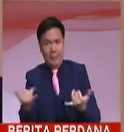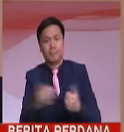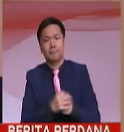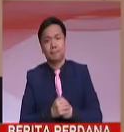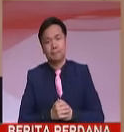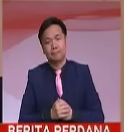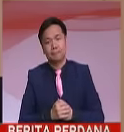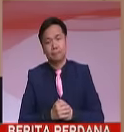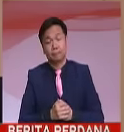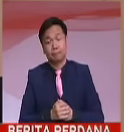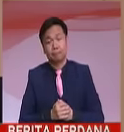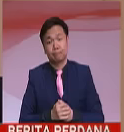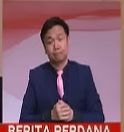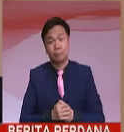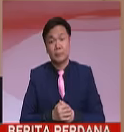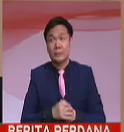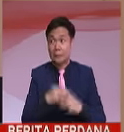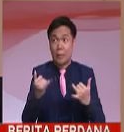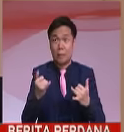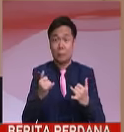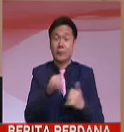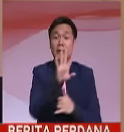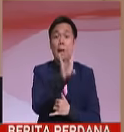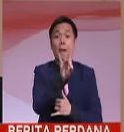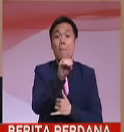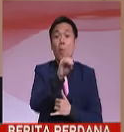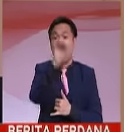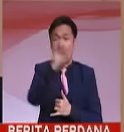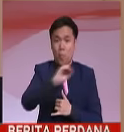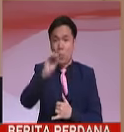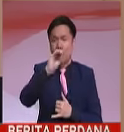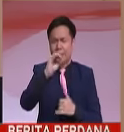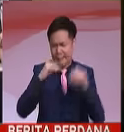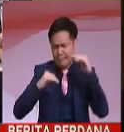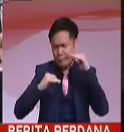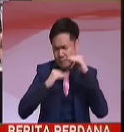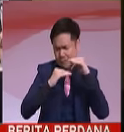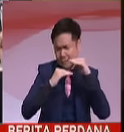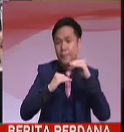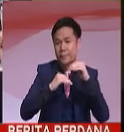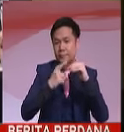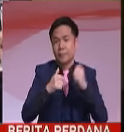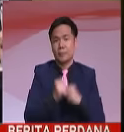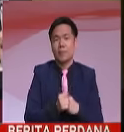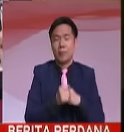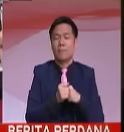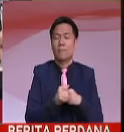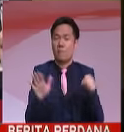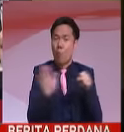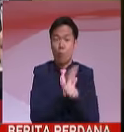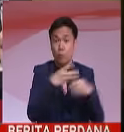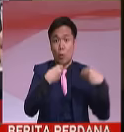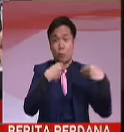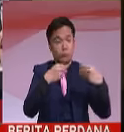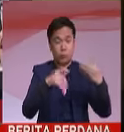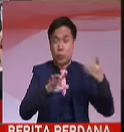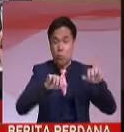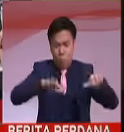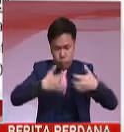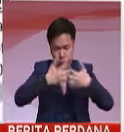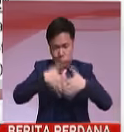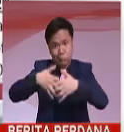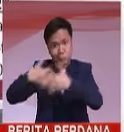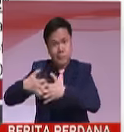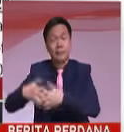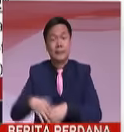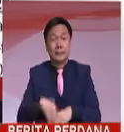up wedding by modifying of Uk Pasti Serikat tersebut optimis